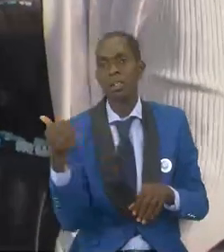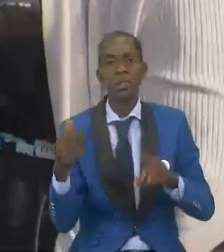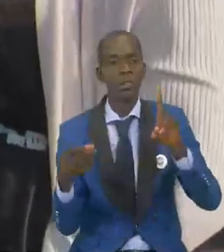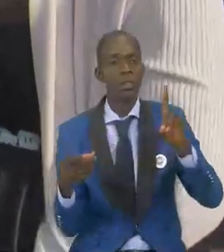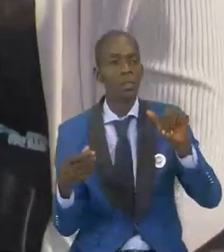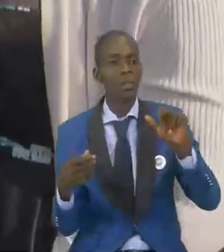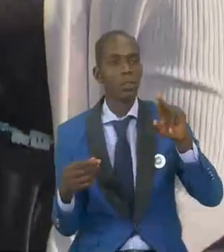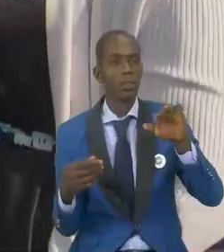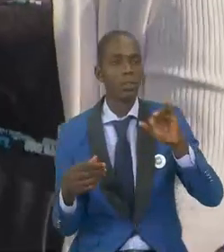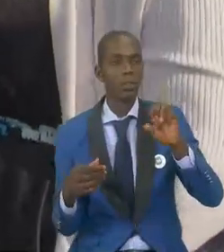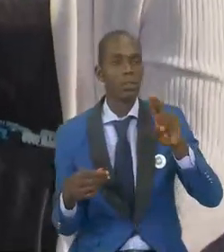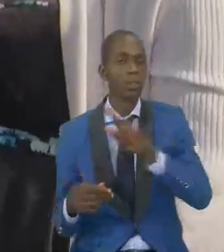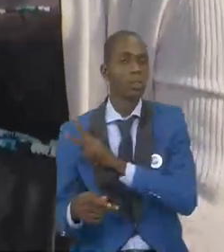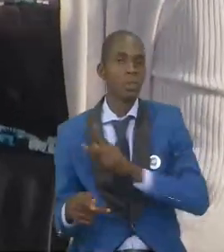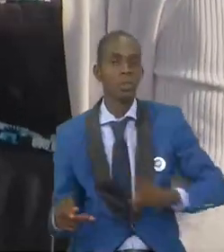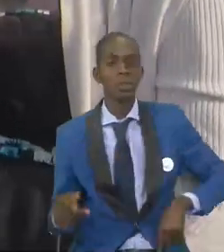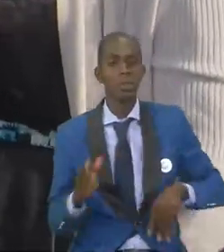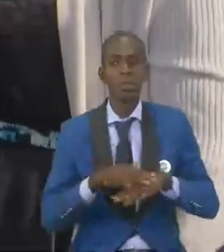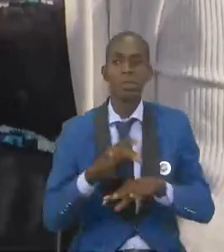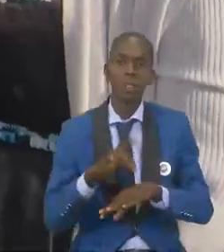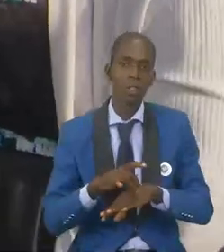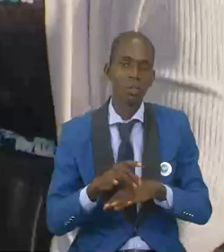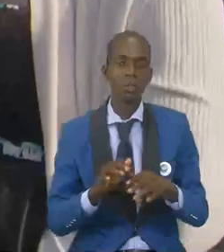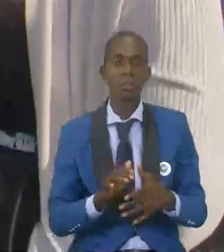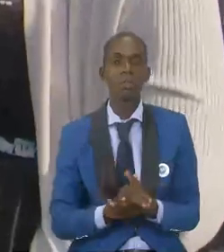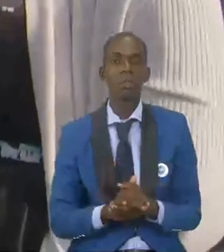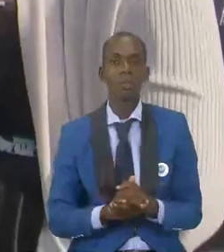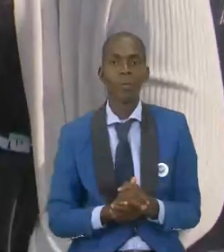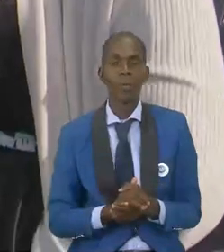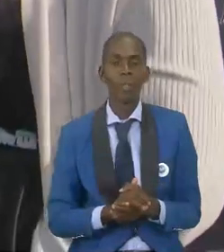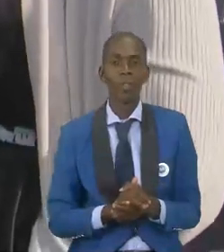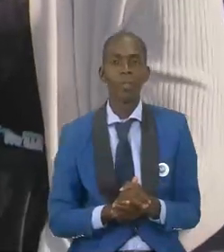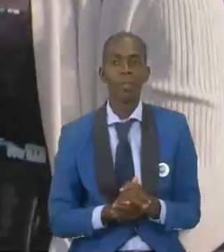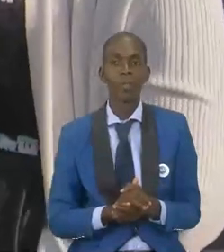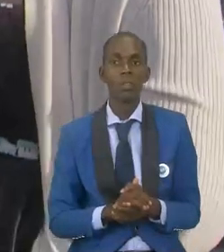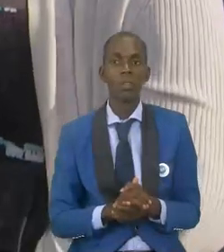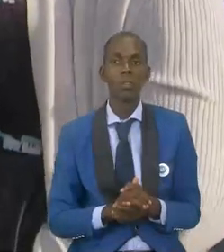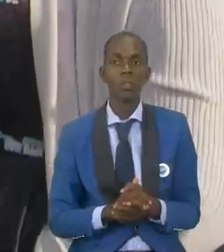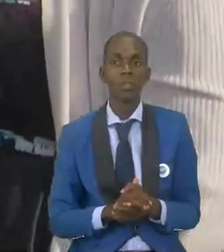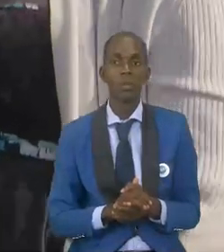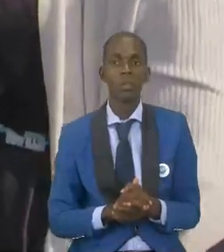plus grand que décret de Darius